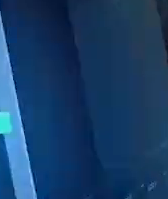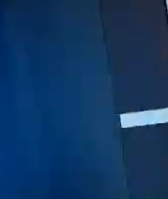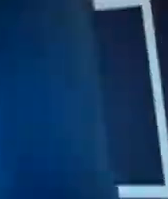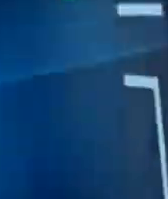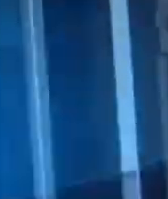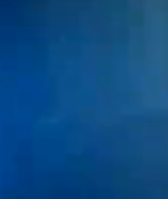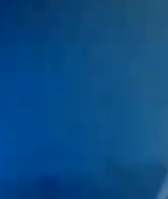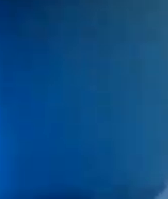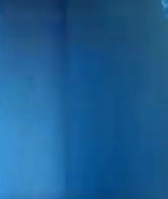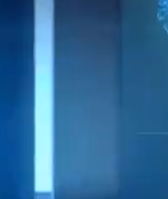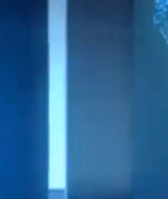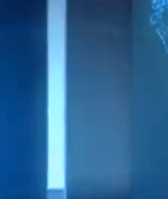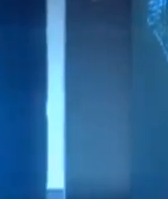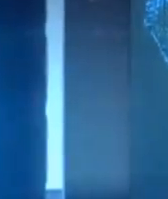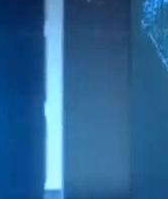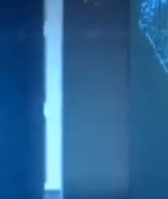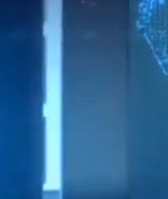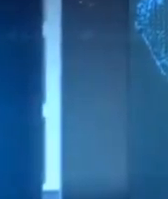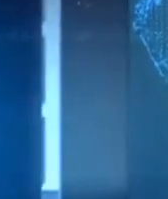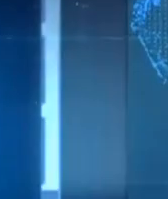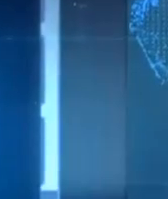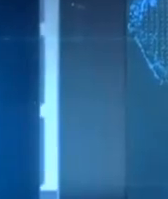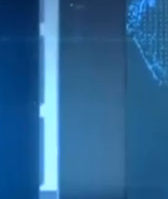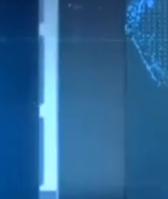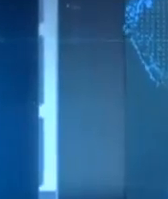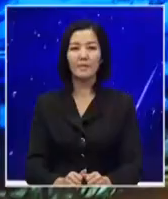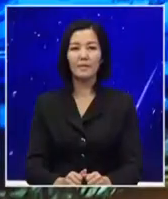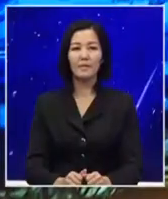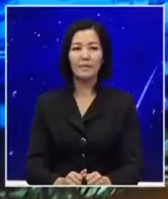Берікқызы, Абзал Нүсіпов, Жетісу телеарнасы.